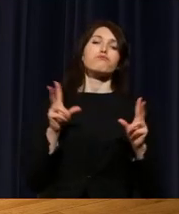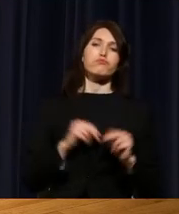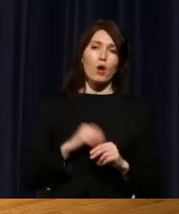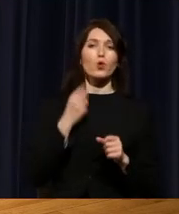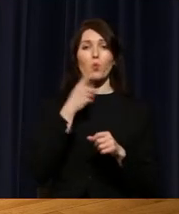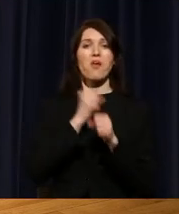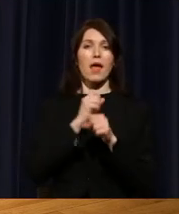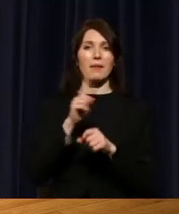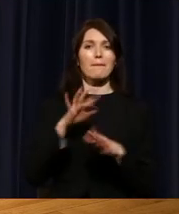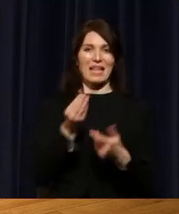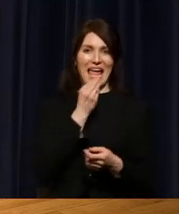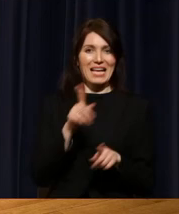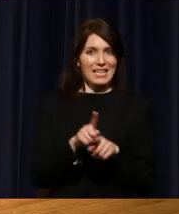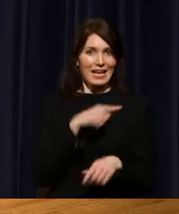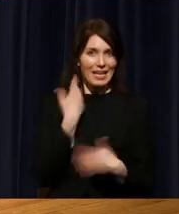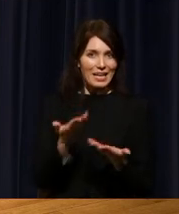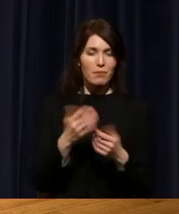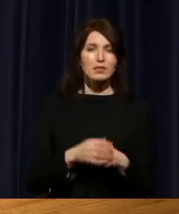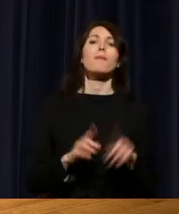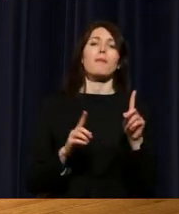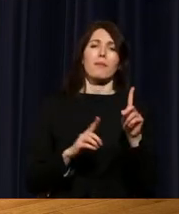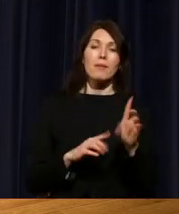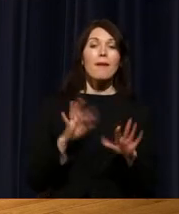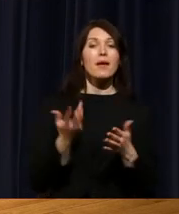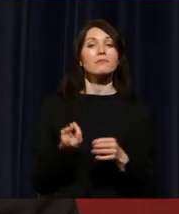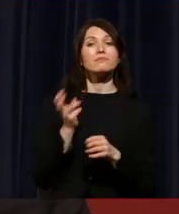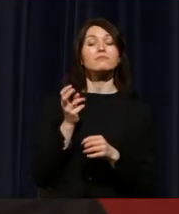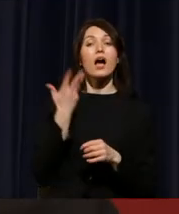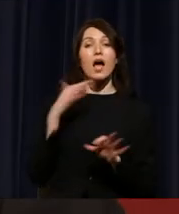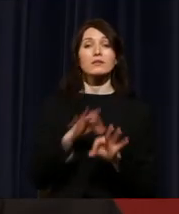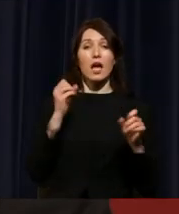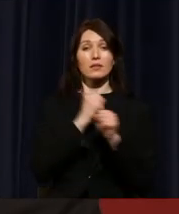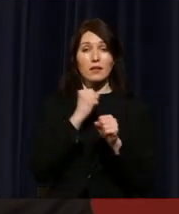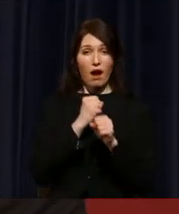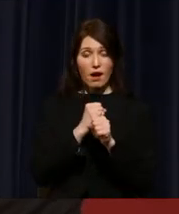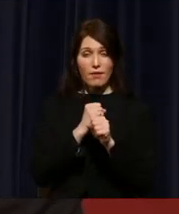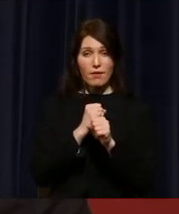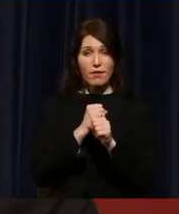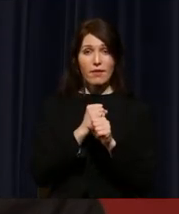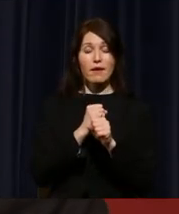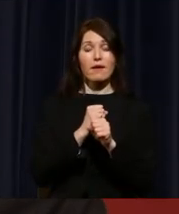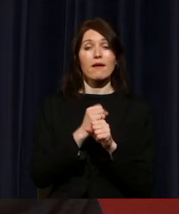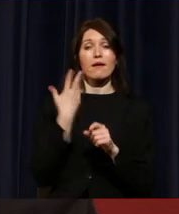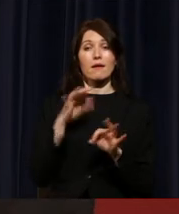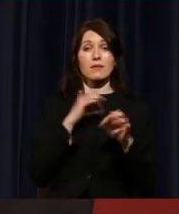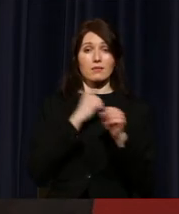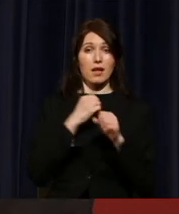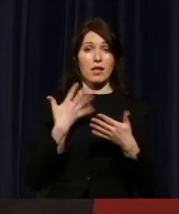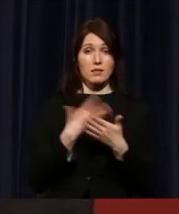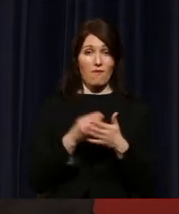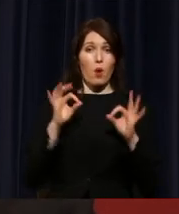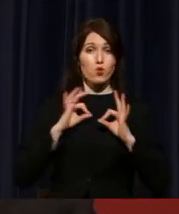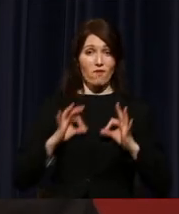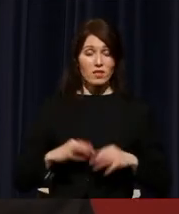darba ir, bet es arī gribas. Nē, nu pagaidiet, bet ienākot profesijā, ienākot profesijā, nu man liekas, ir